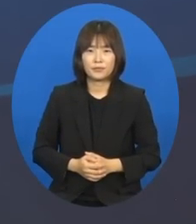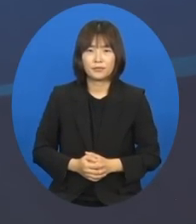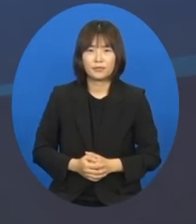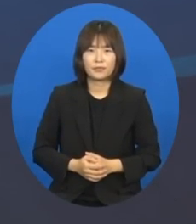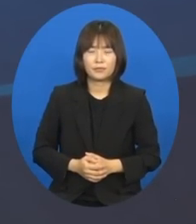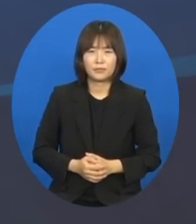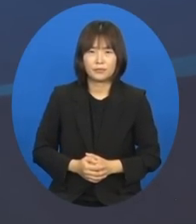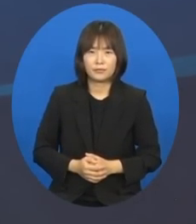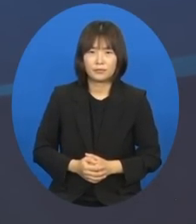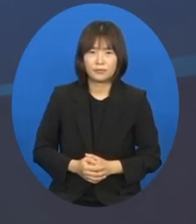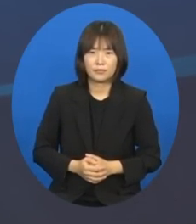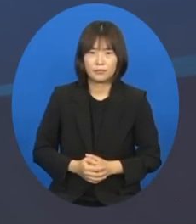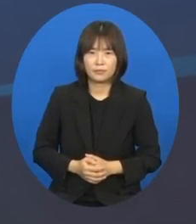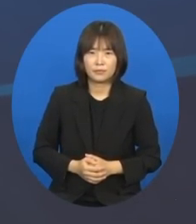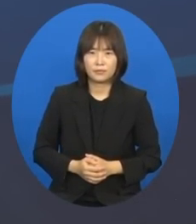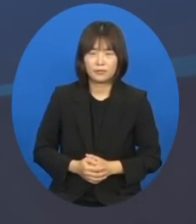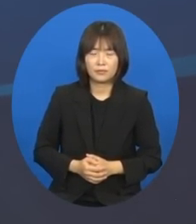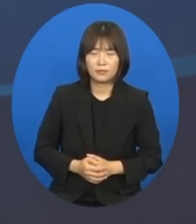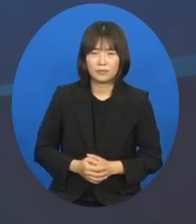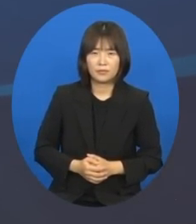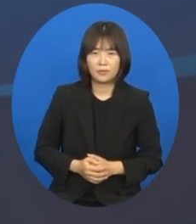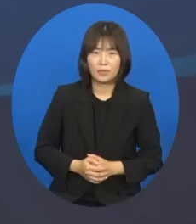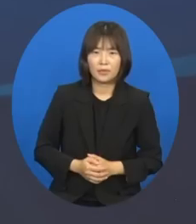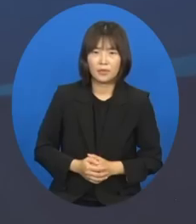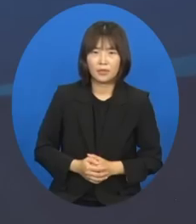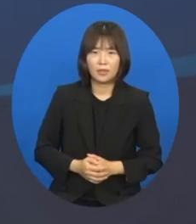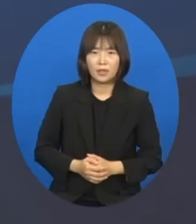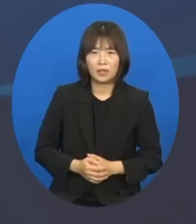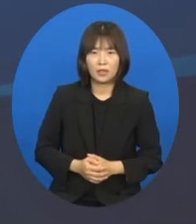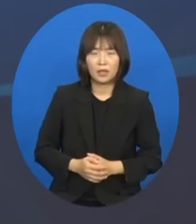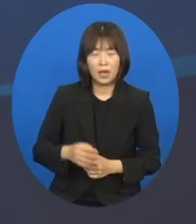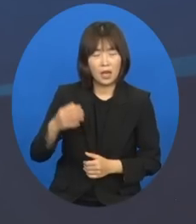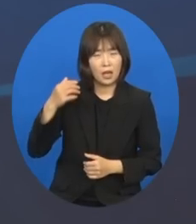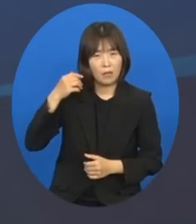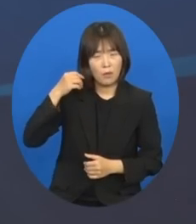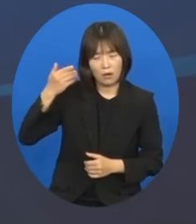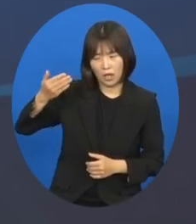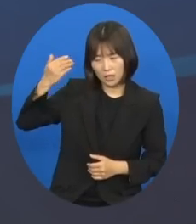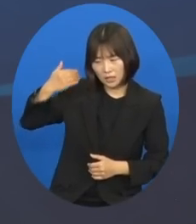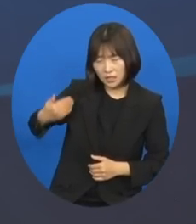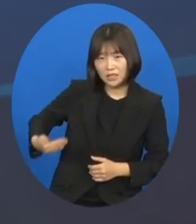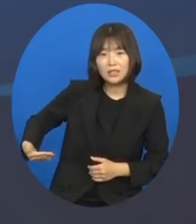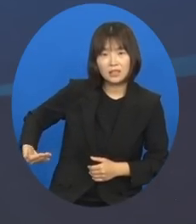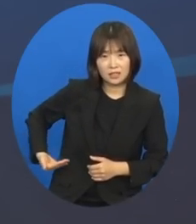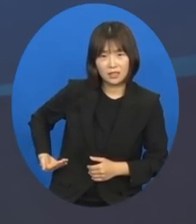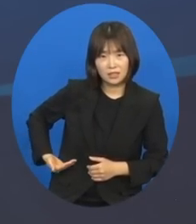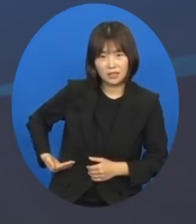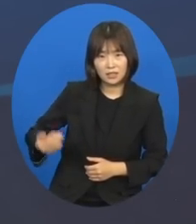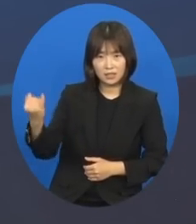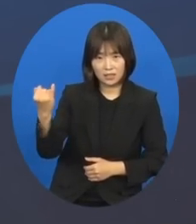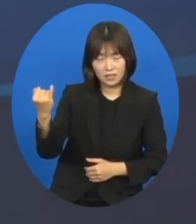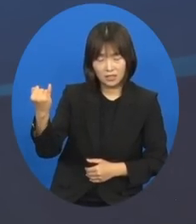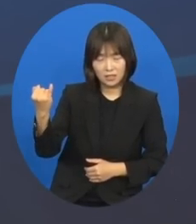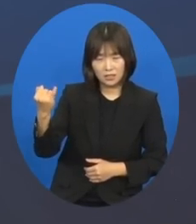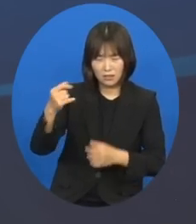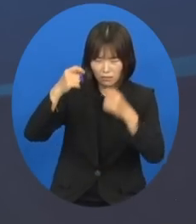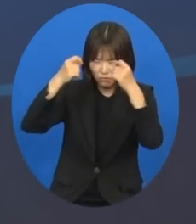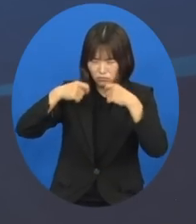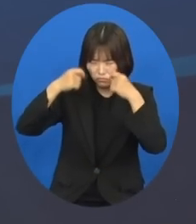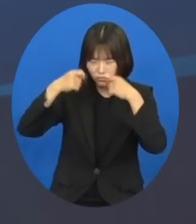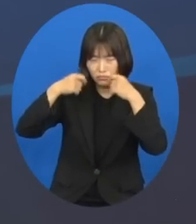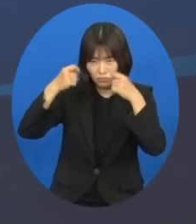찬머리가 거의 허리까지 오는 눈물이 범벅이 되었습니다 그럼요 그럼요 저와 아내가 데리고 목양실로